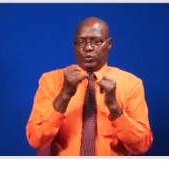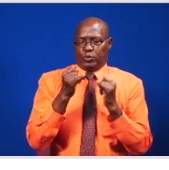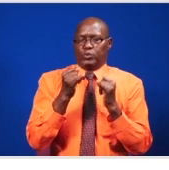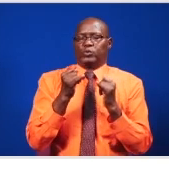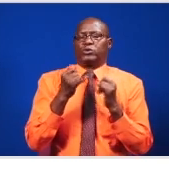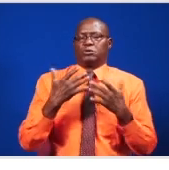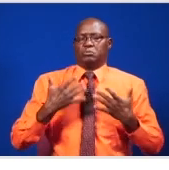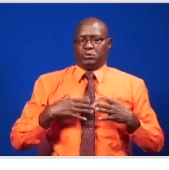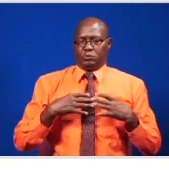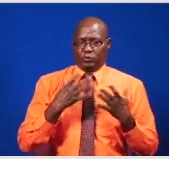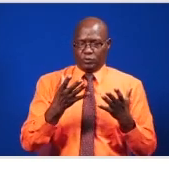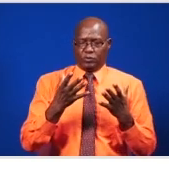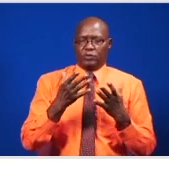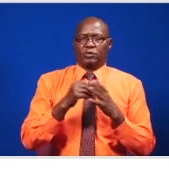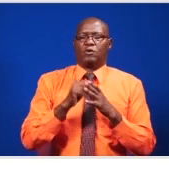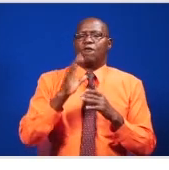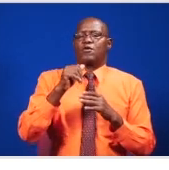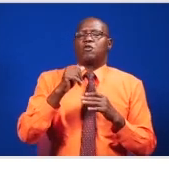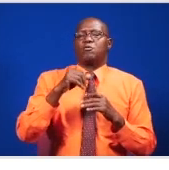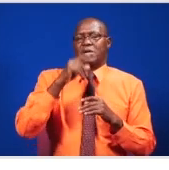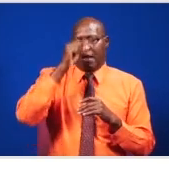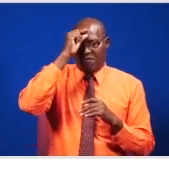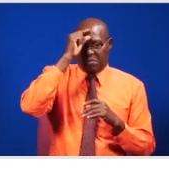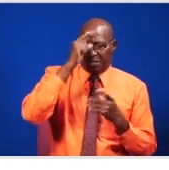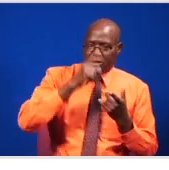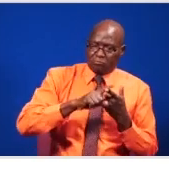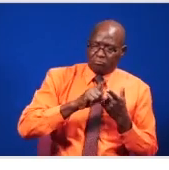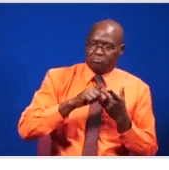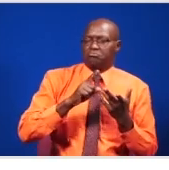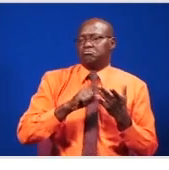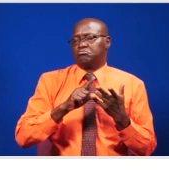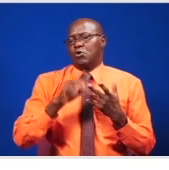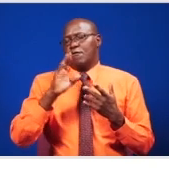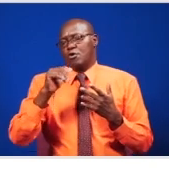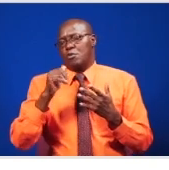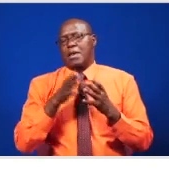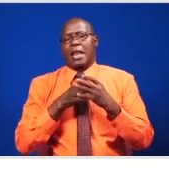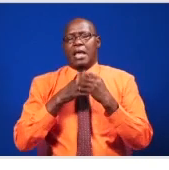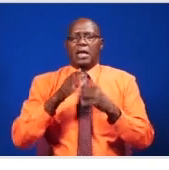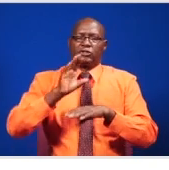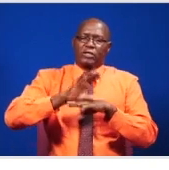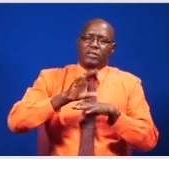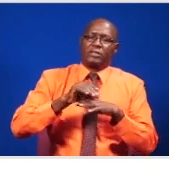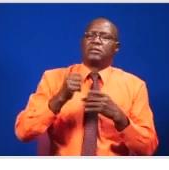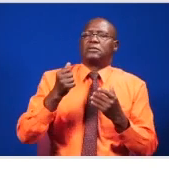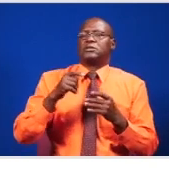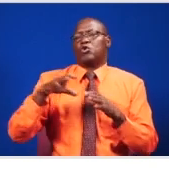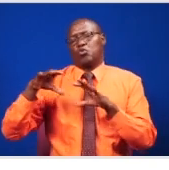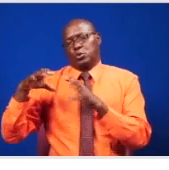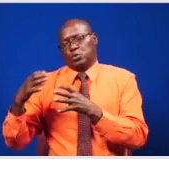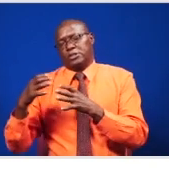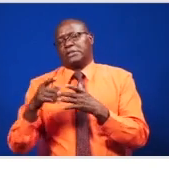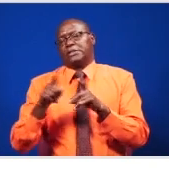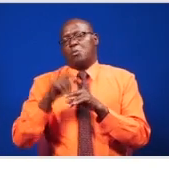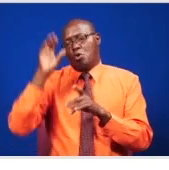Kenya, habari kutoka kwa serikali iwafikie wananchi, kutoka kwa viongozi wa kanisa hadi kwa wananchi, na pia kuchukua maoni ya